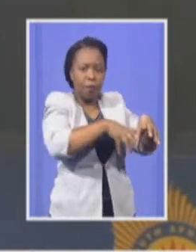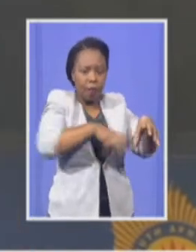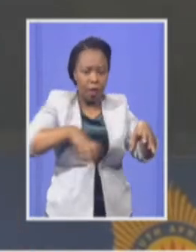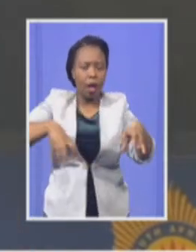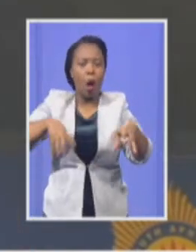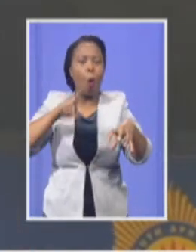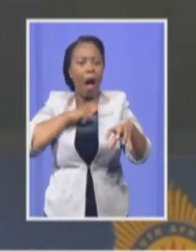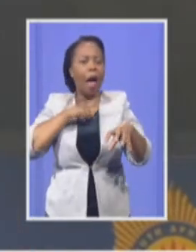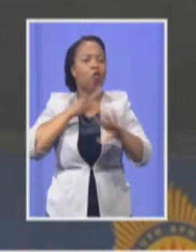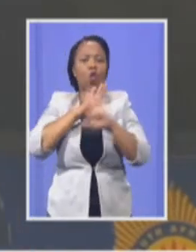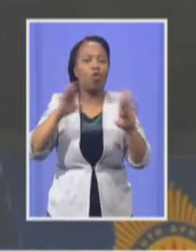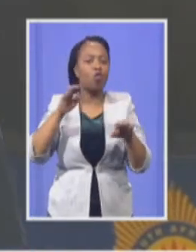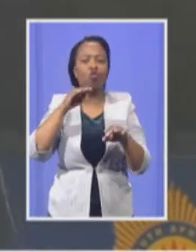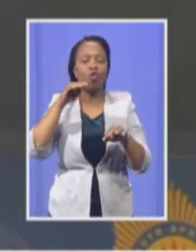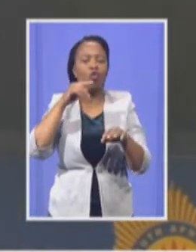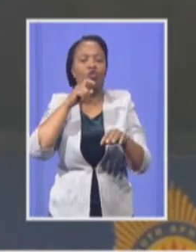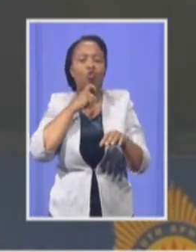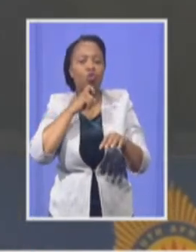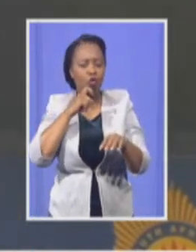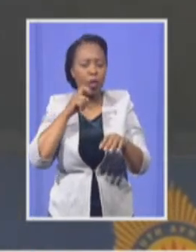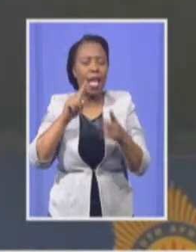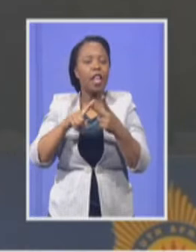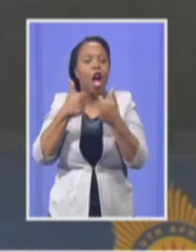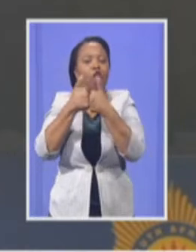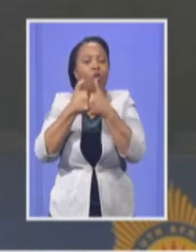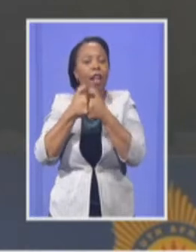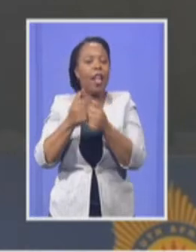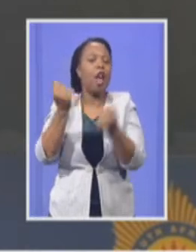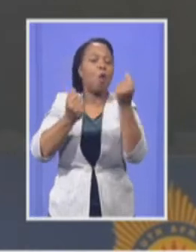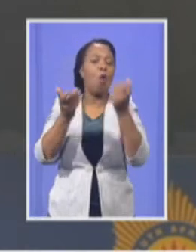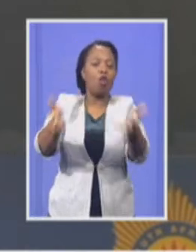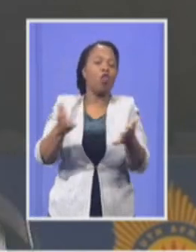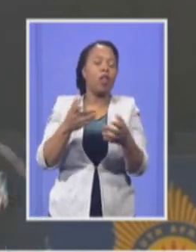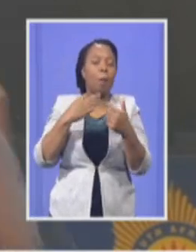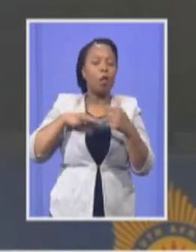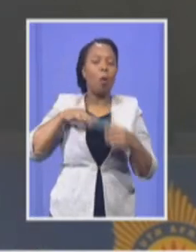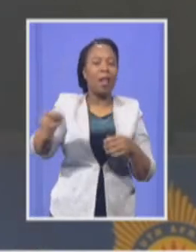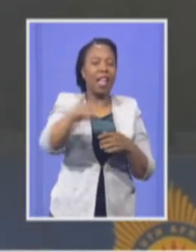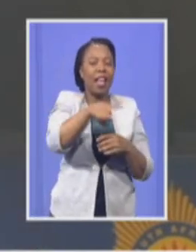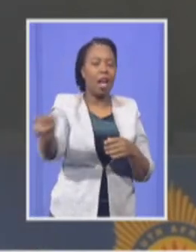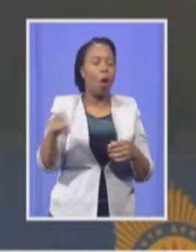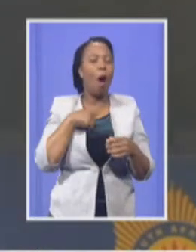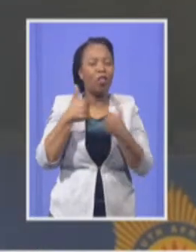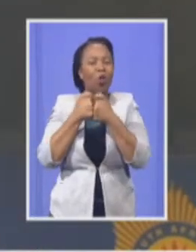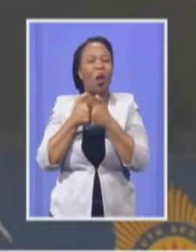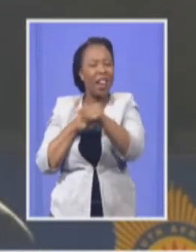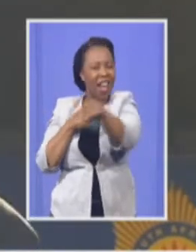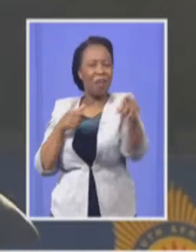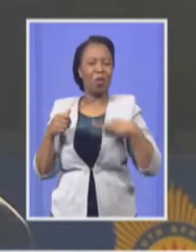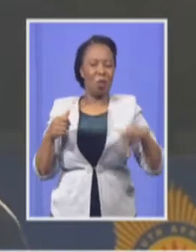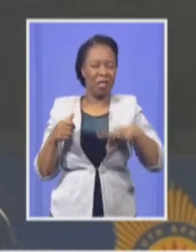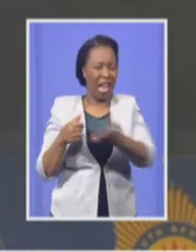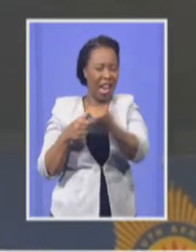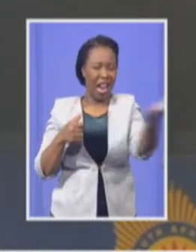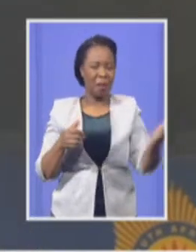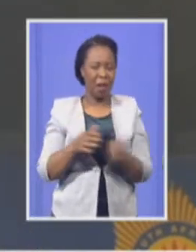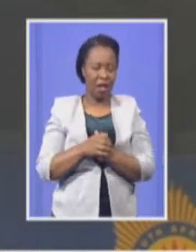ngey'moto ajolwe yiwona la mantombazane ngoba phela asuke ejola nawo